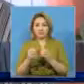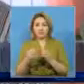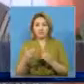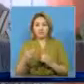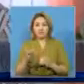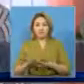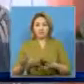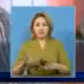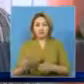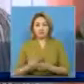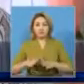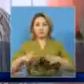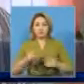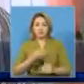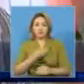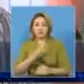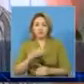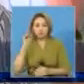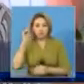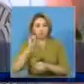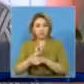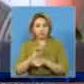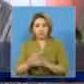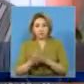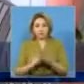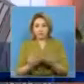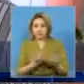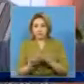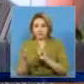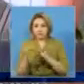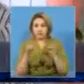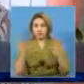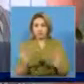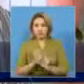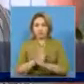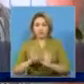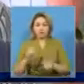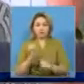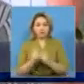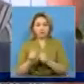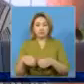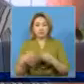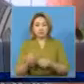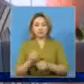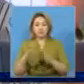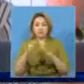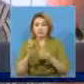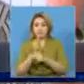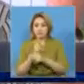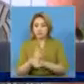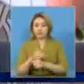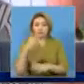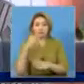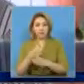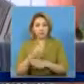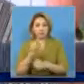детей. У всех огромное желание получить знания. Они пишут, читают, танцуют и поют. Каждому мы даем домашние задания, которые детям